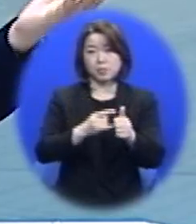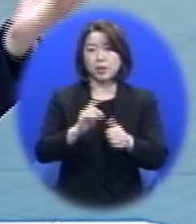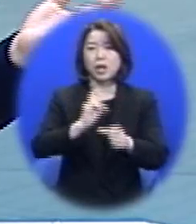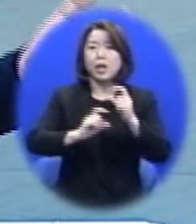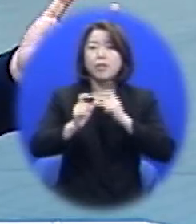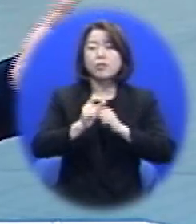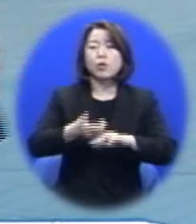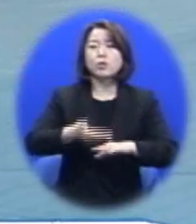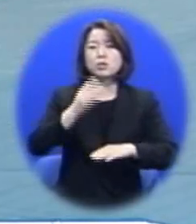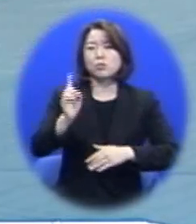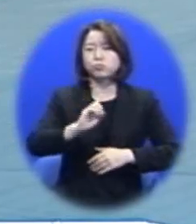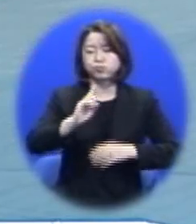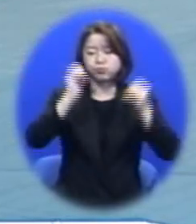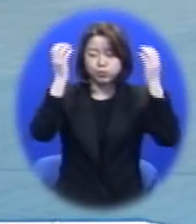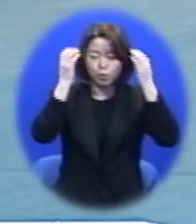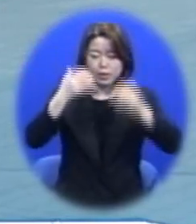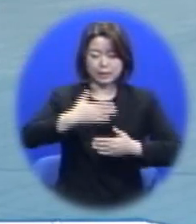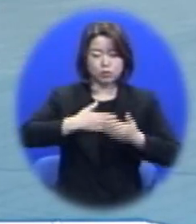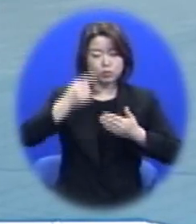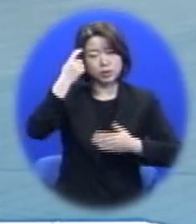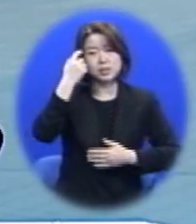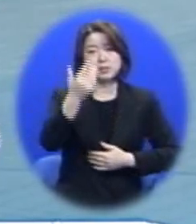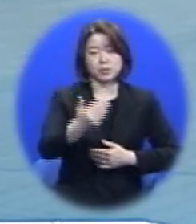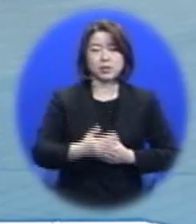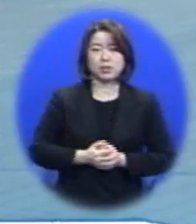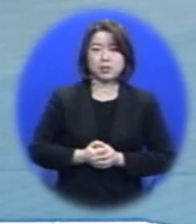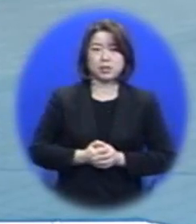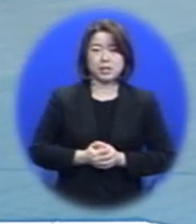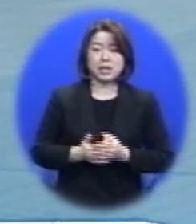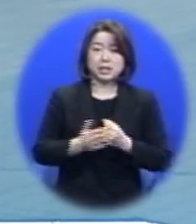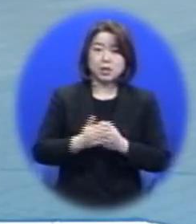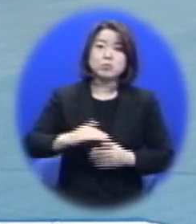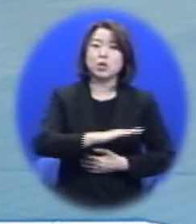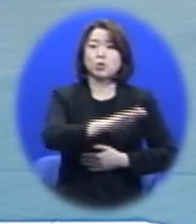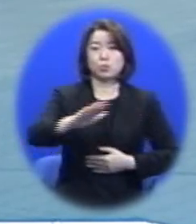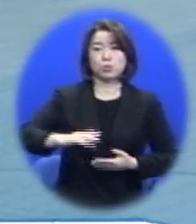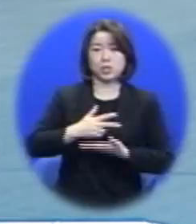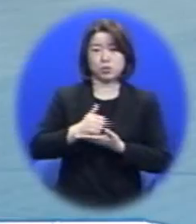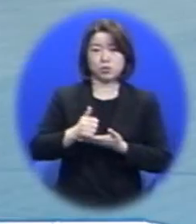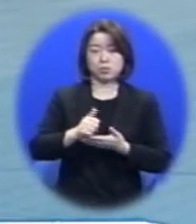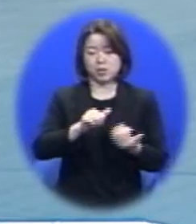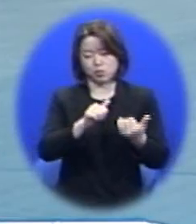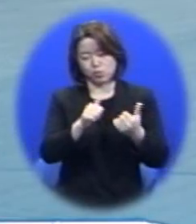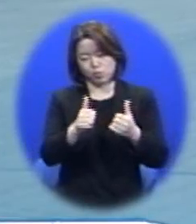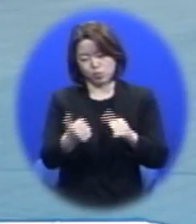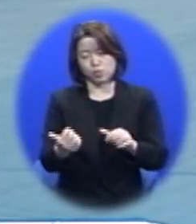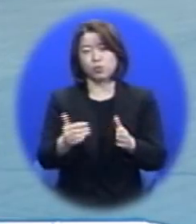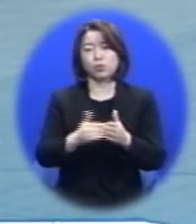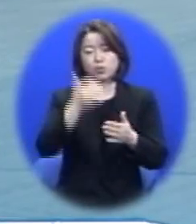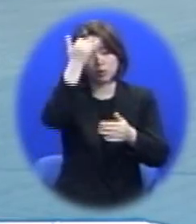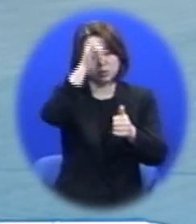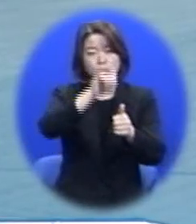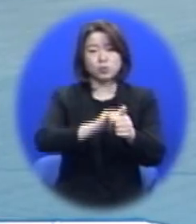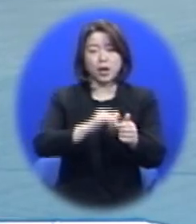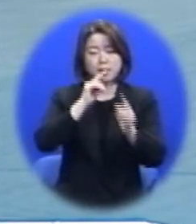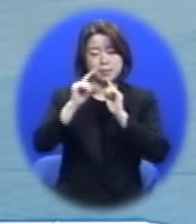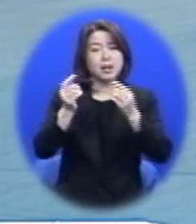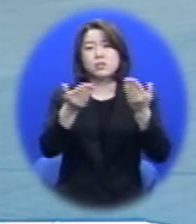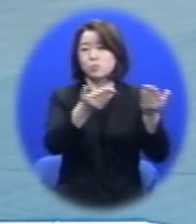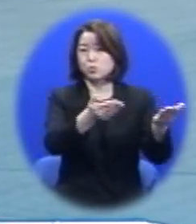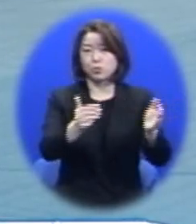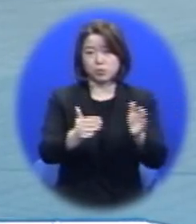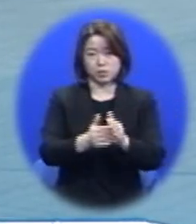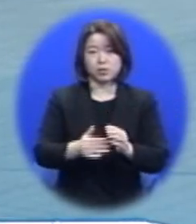무슨 고난이 두렵겠냐 말이에요. 그래서 우리 주님이 죽도록 충성하라고 말씀을 하신 것입니다.